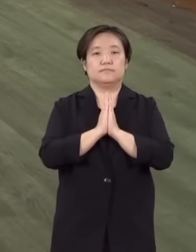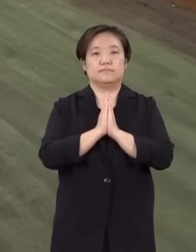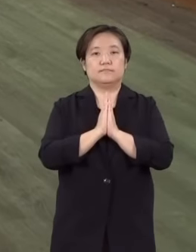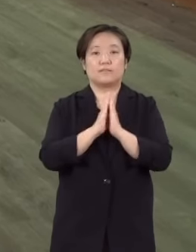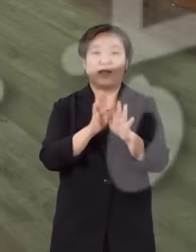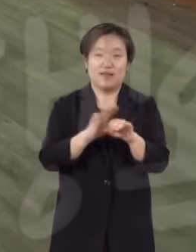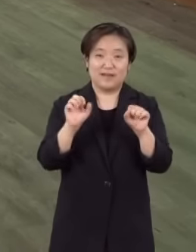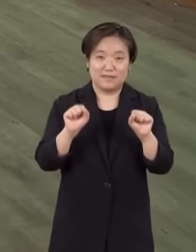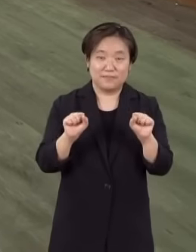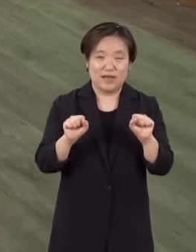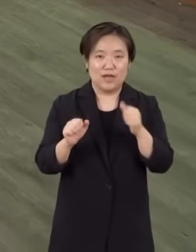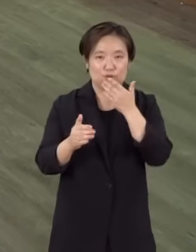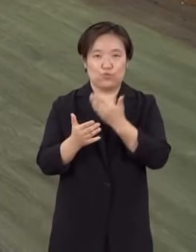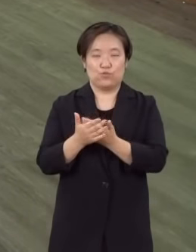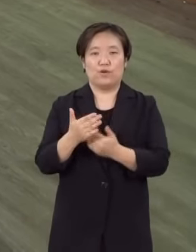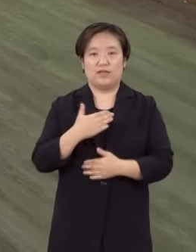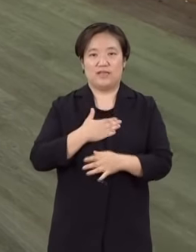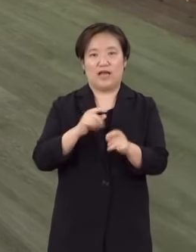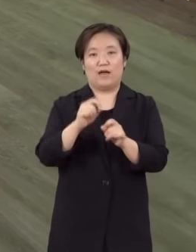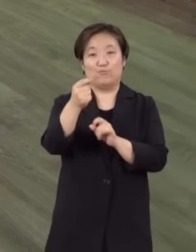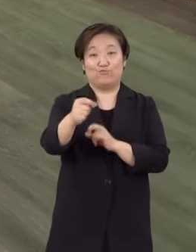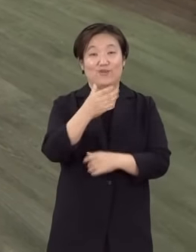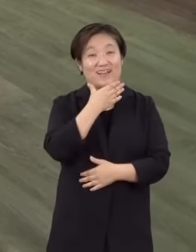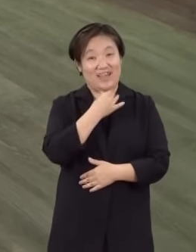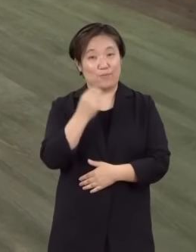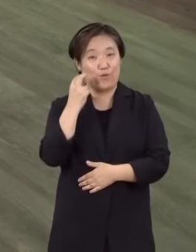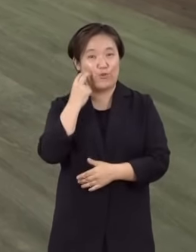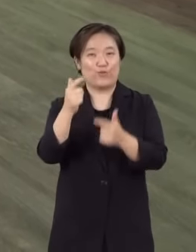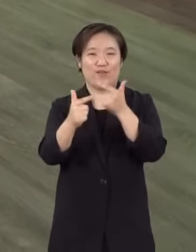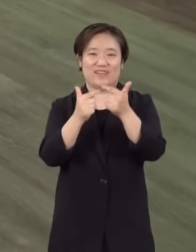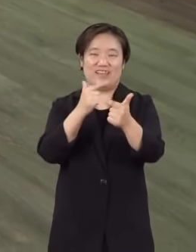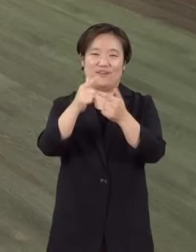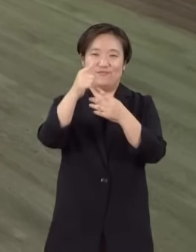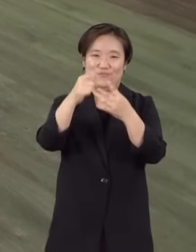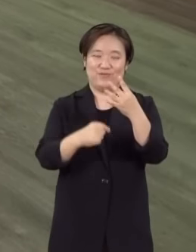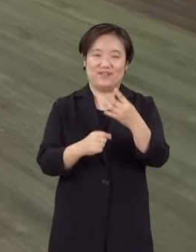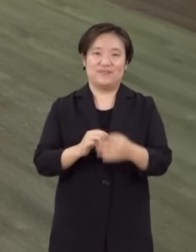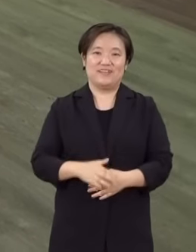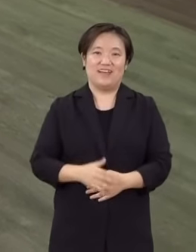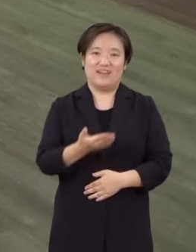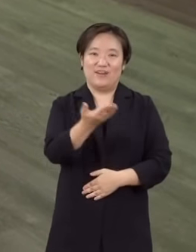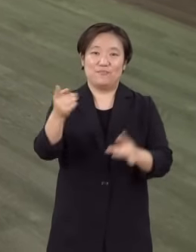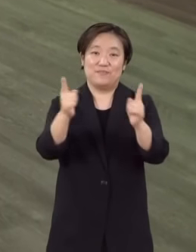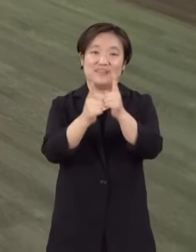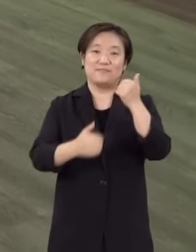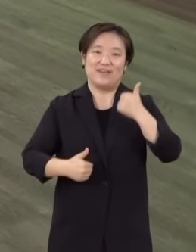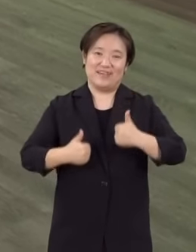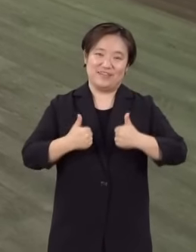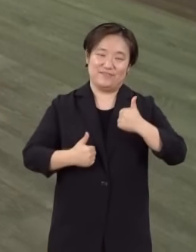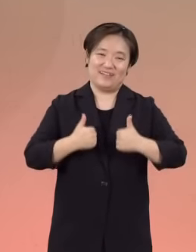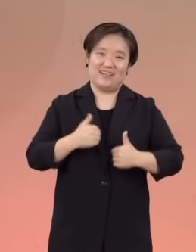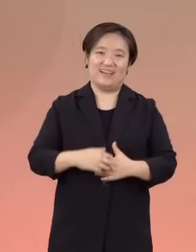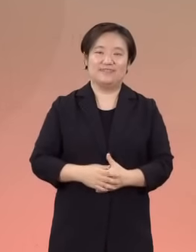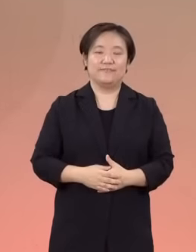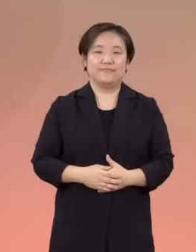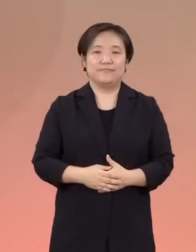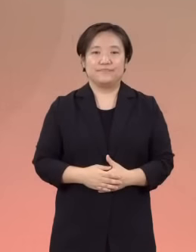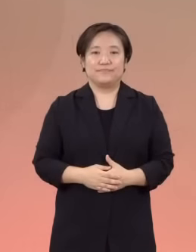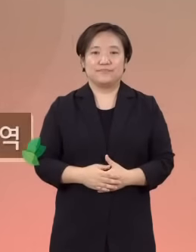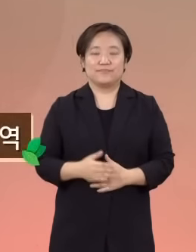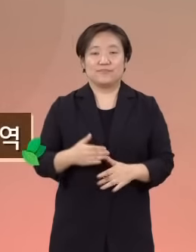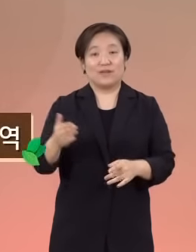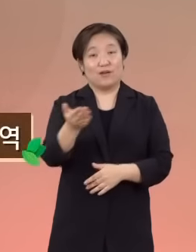안녕하십니까 소중한 나 무아 행보 소나무 시간입니다 만나서 반갑습니다 여러분 예